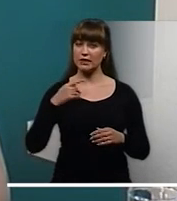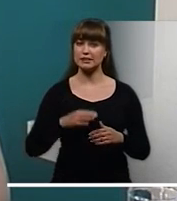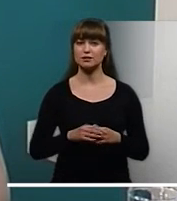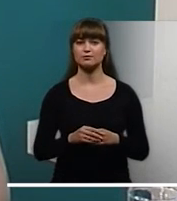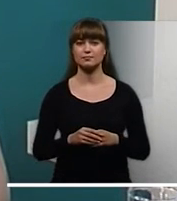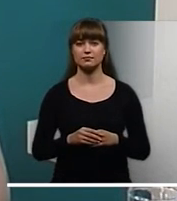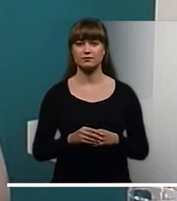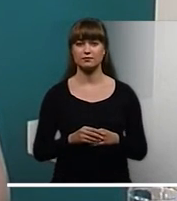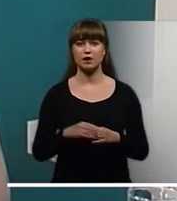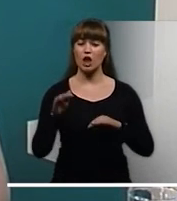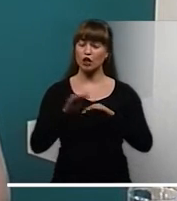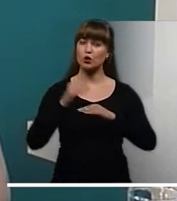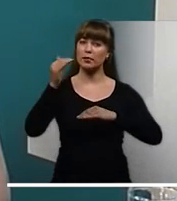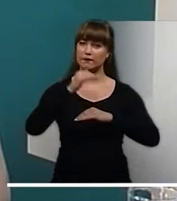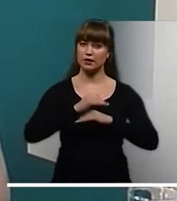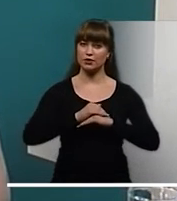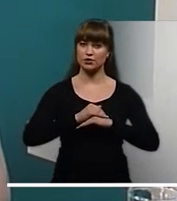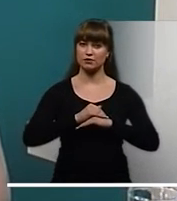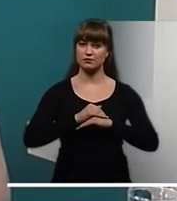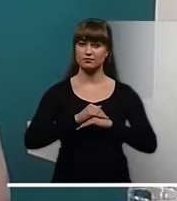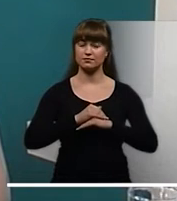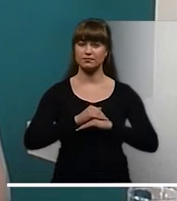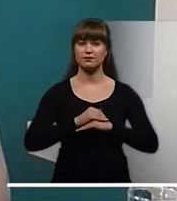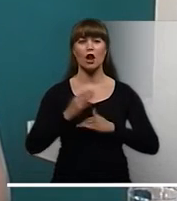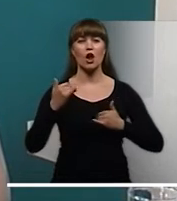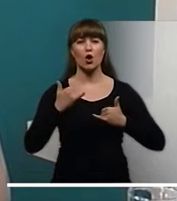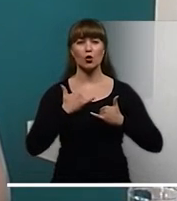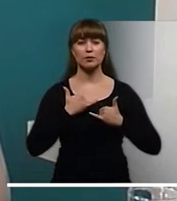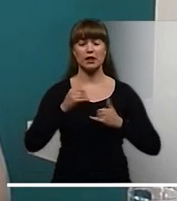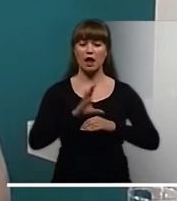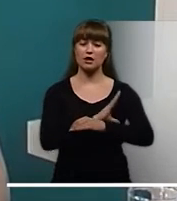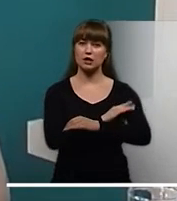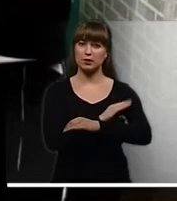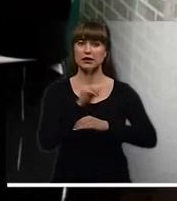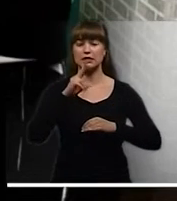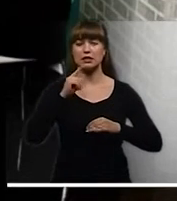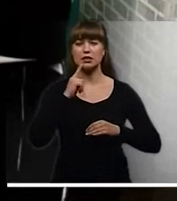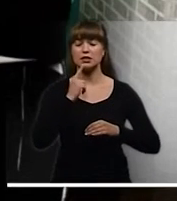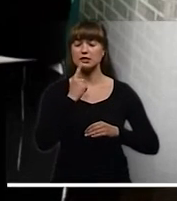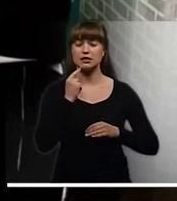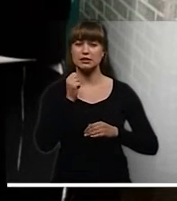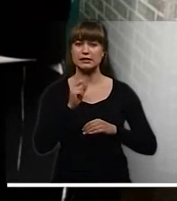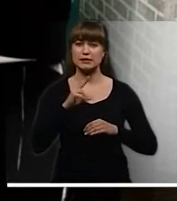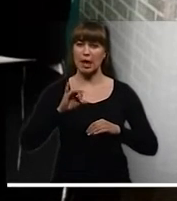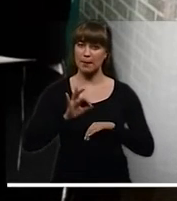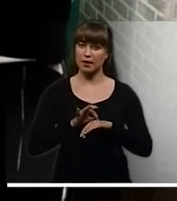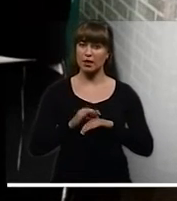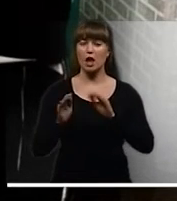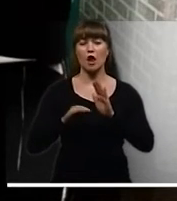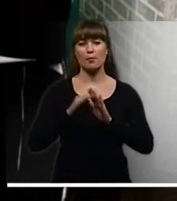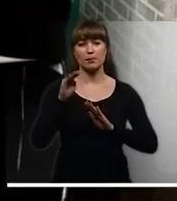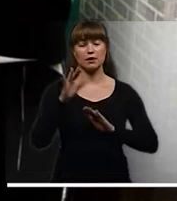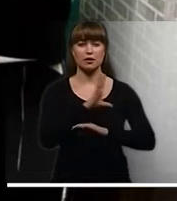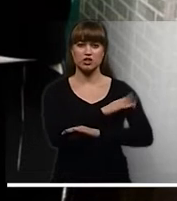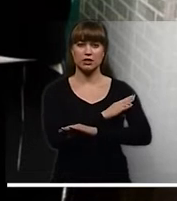Говорите. Добрый вечер. У меня гипертония и диабет. Помимо